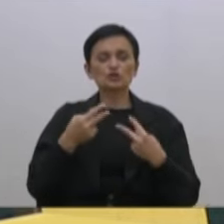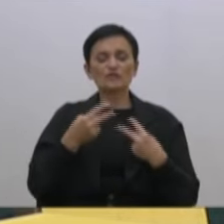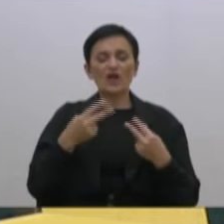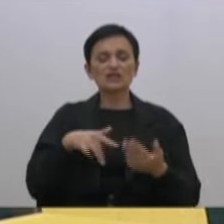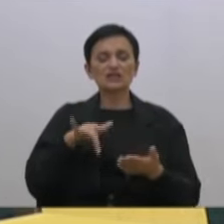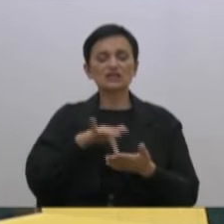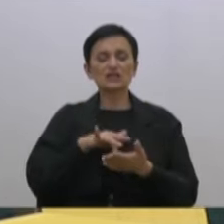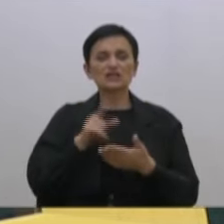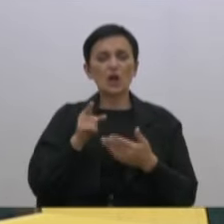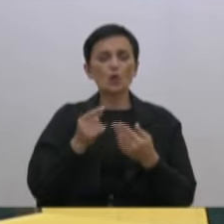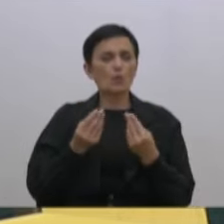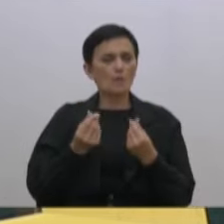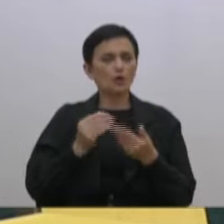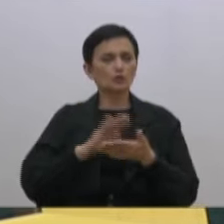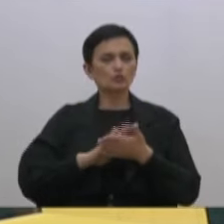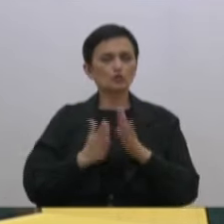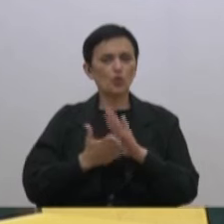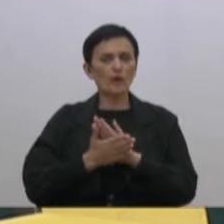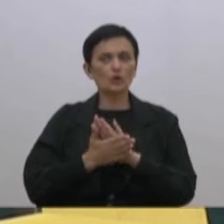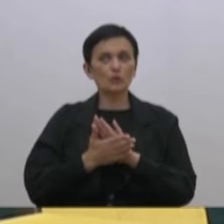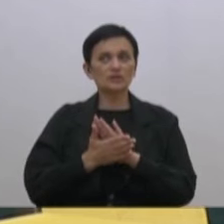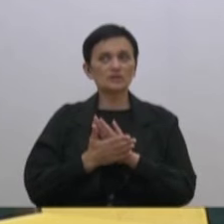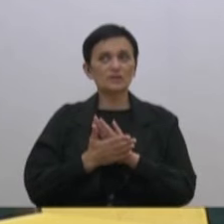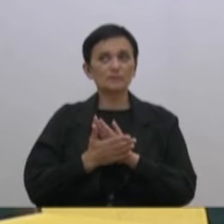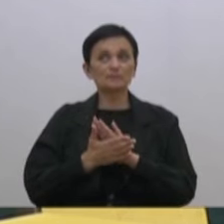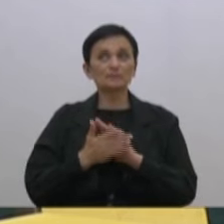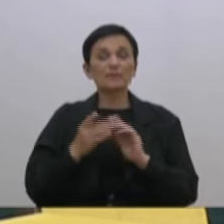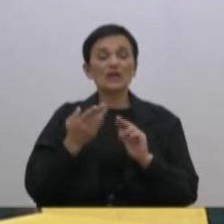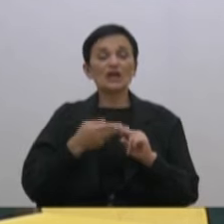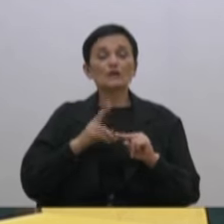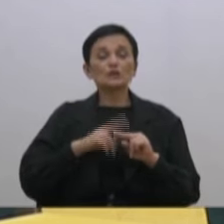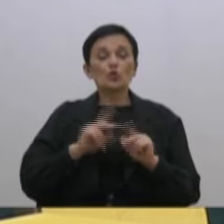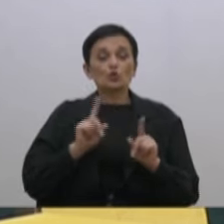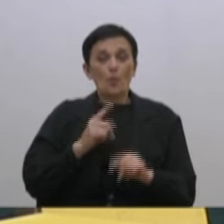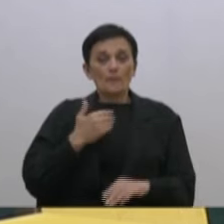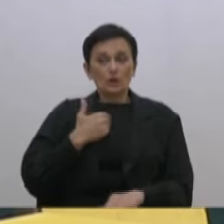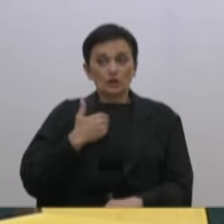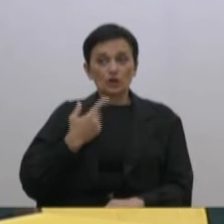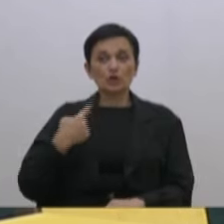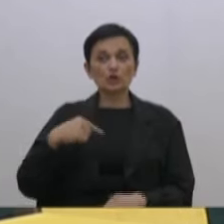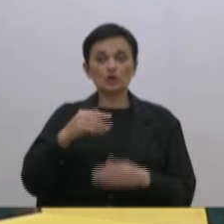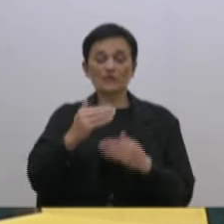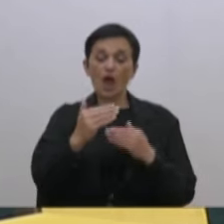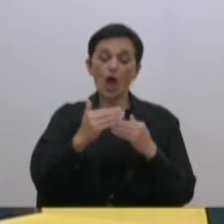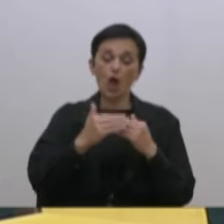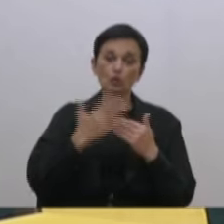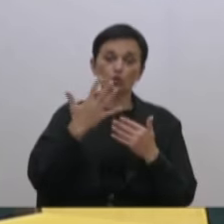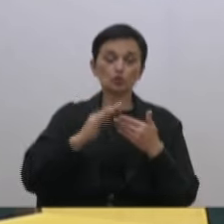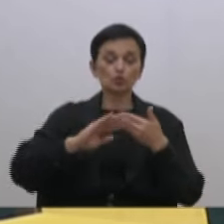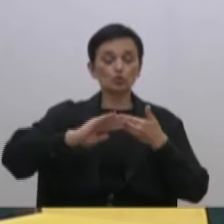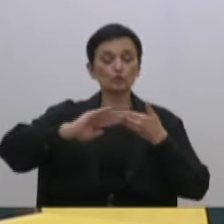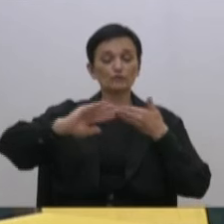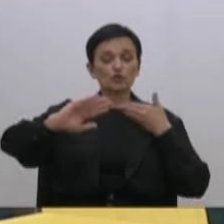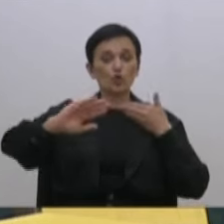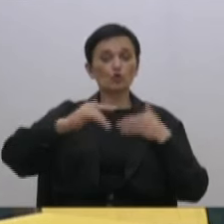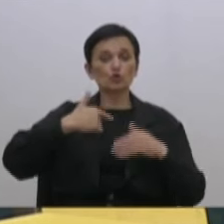თანამოქალაქეების მატერიალური მდგომარეობისა. ის რომ ჩვენ უახლოვდებით თუ შორდებით ჩვენი